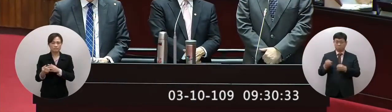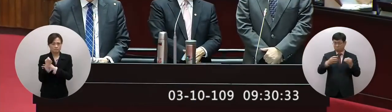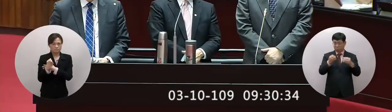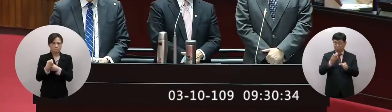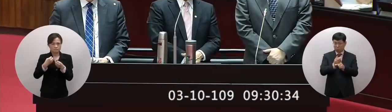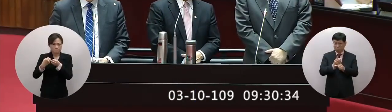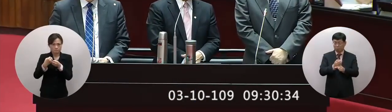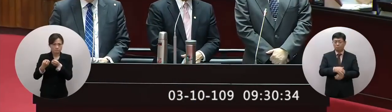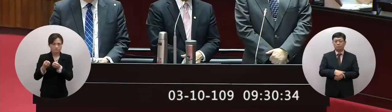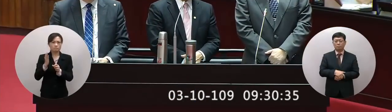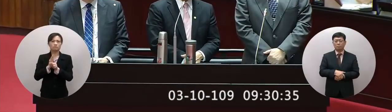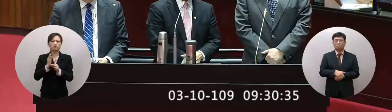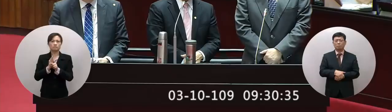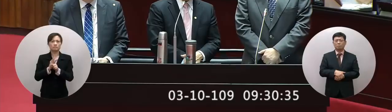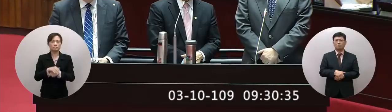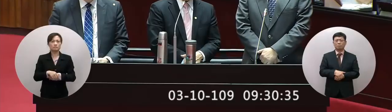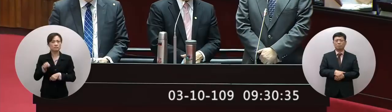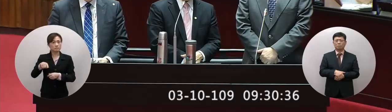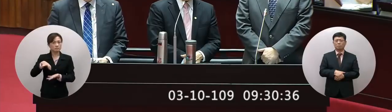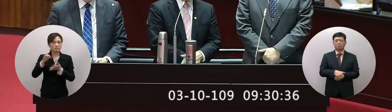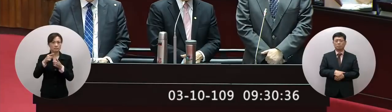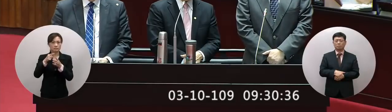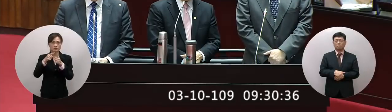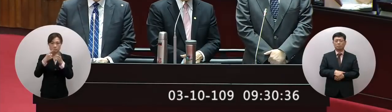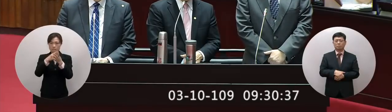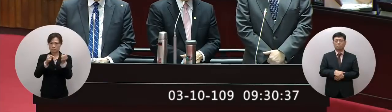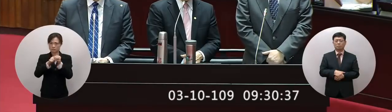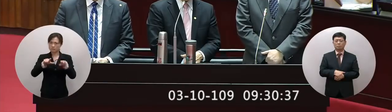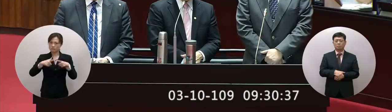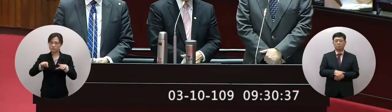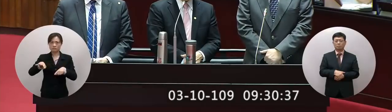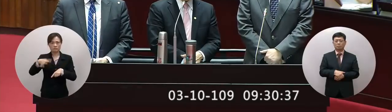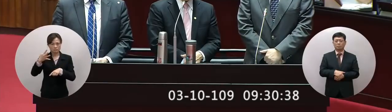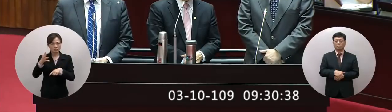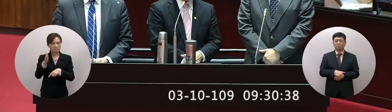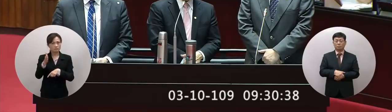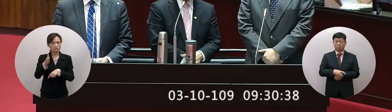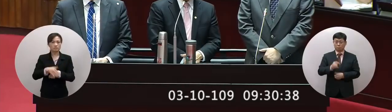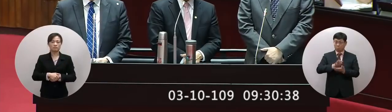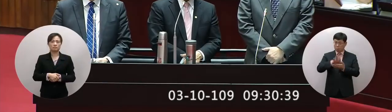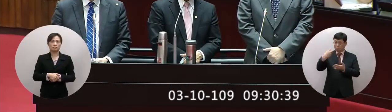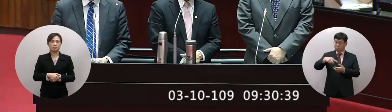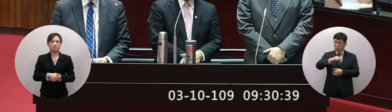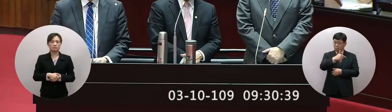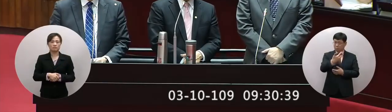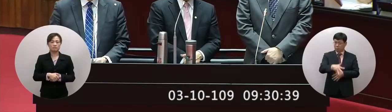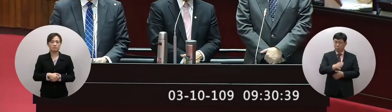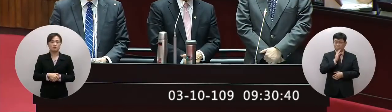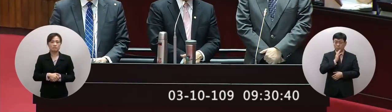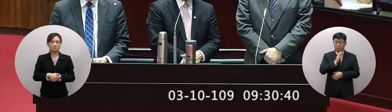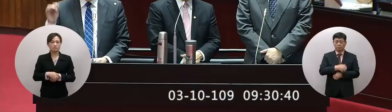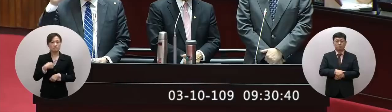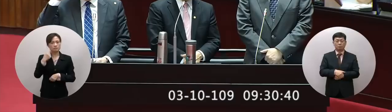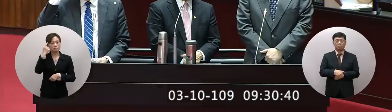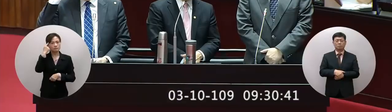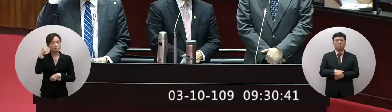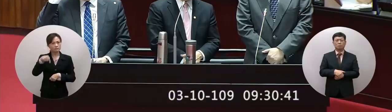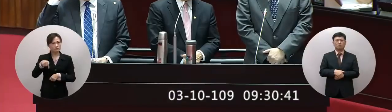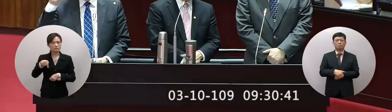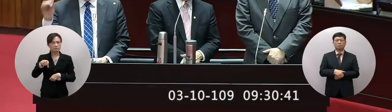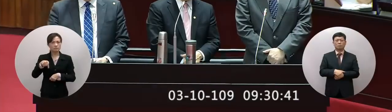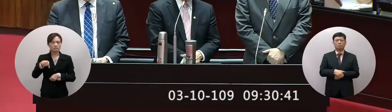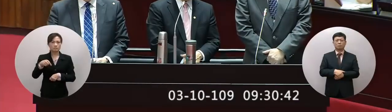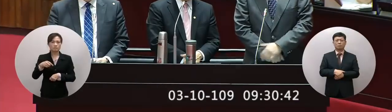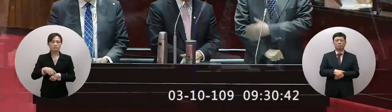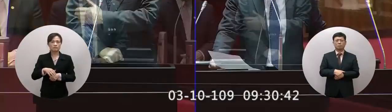还在紧密协商。 你提到的人数大概就是400出头人呐，啊，400出头。 那将来还有600多个。 我想我们还是要